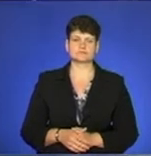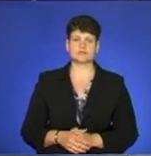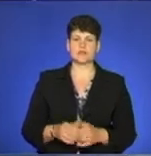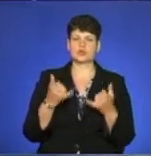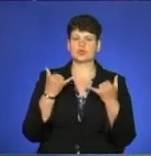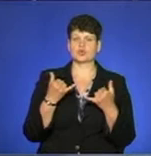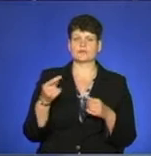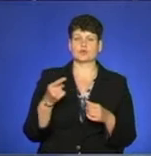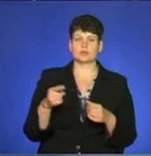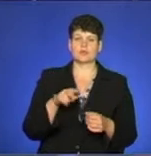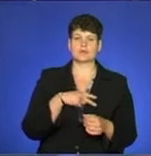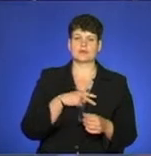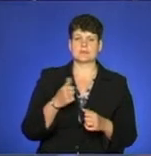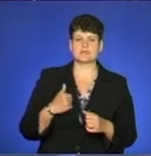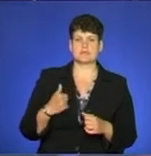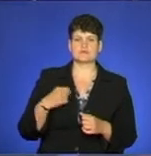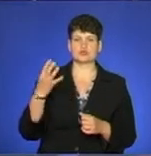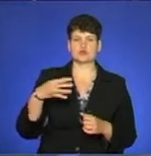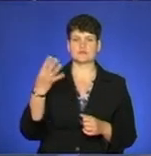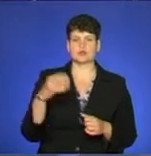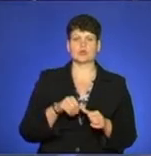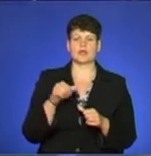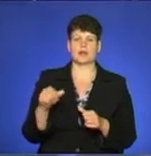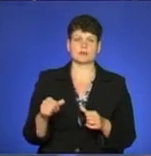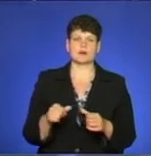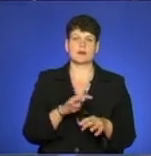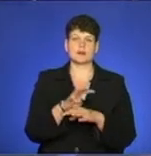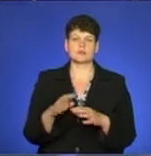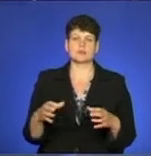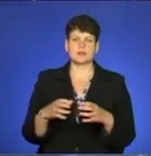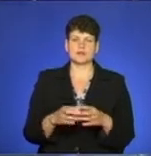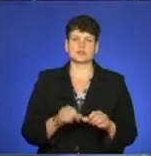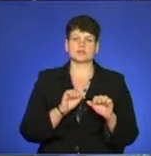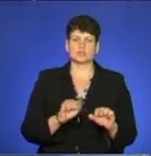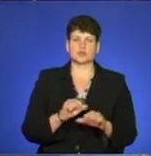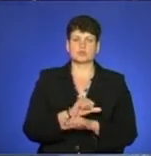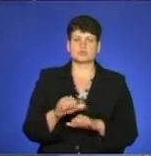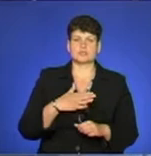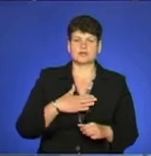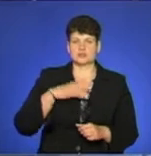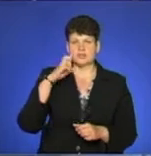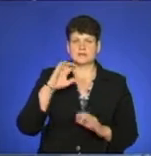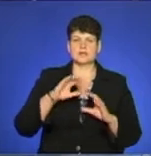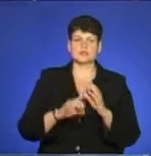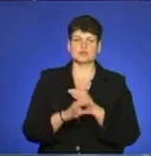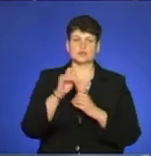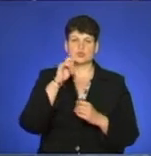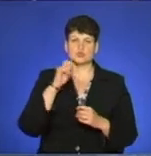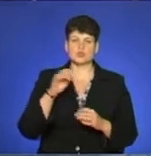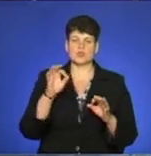Сьогодні в Тернополі нагородили бійців 44-ї окремої артилерійської бригади, які боронили рубежі нашої держави на сході України з